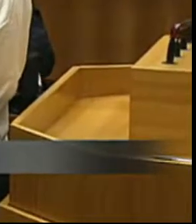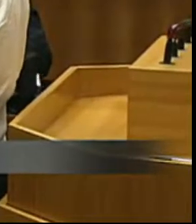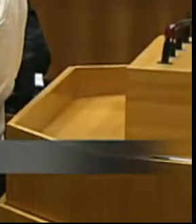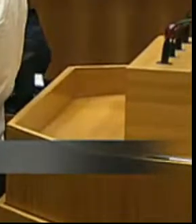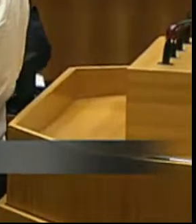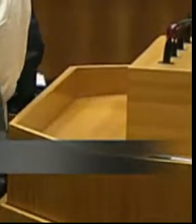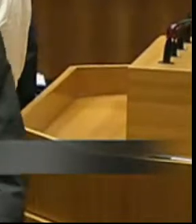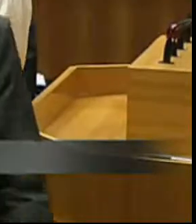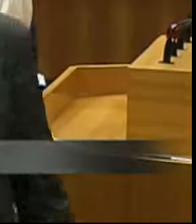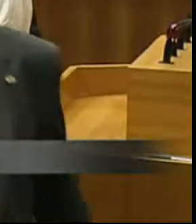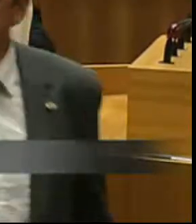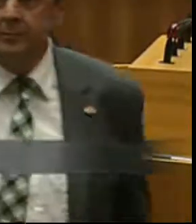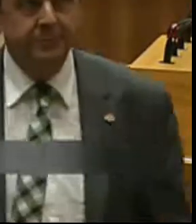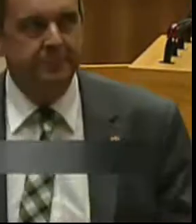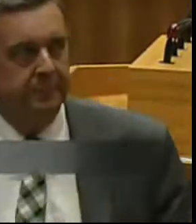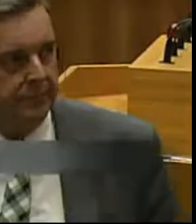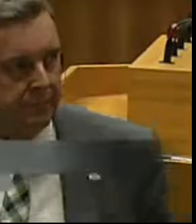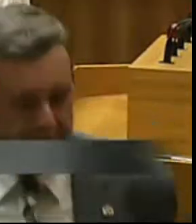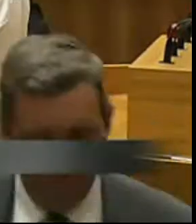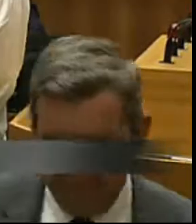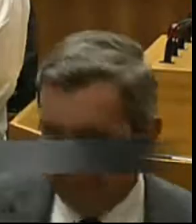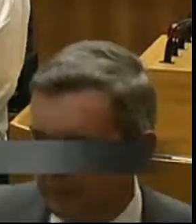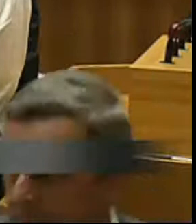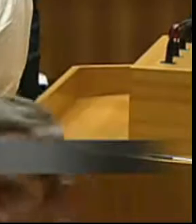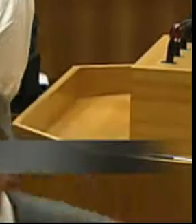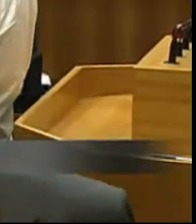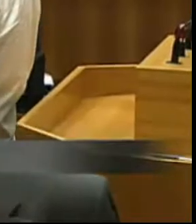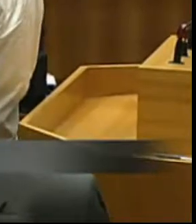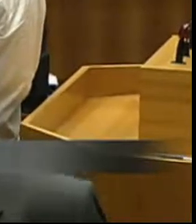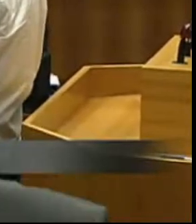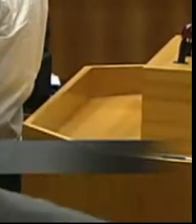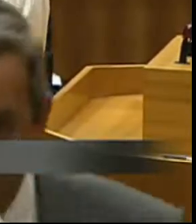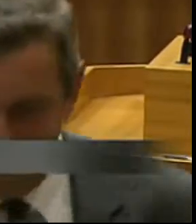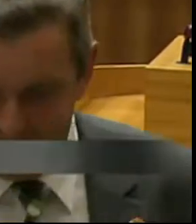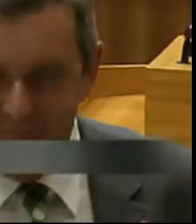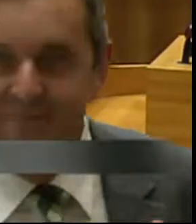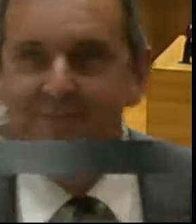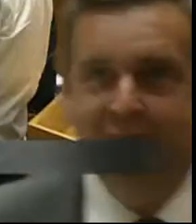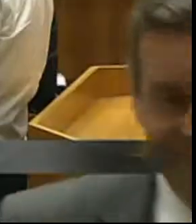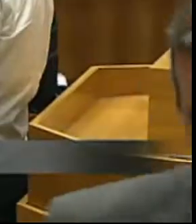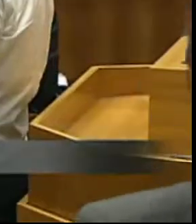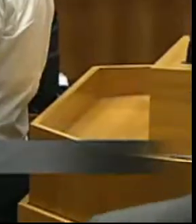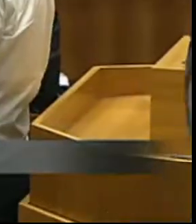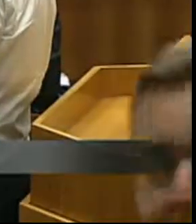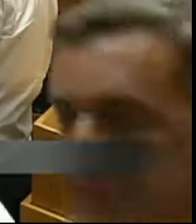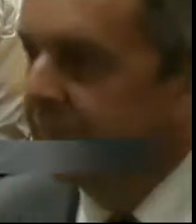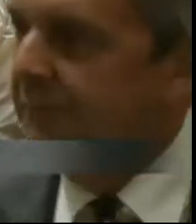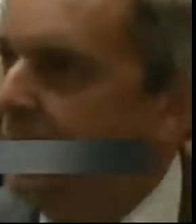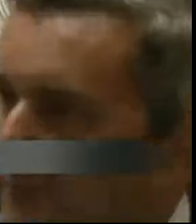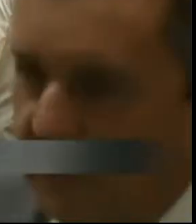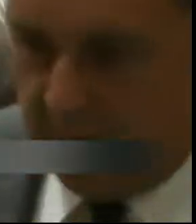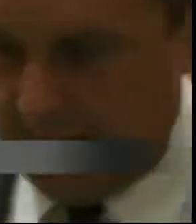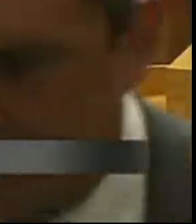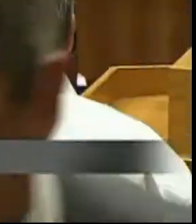worden und die Abgeordneten werden nun in alphabetischer Reihenfolge aufgerufen, um ihre